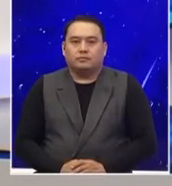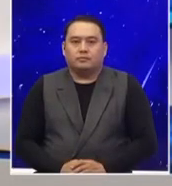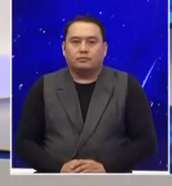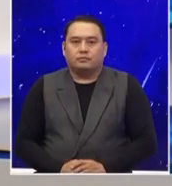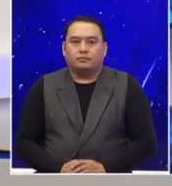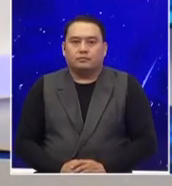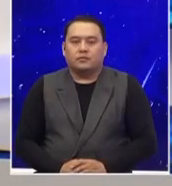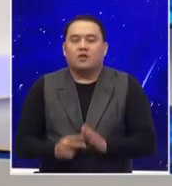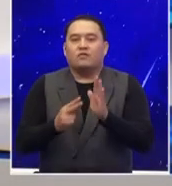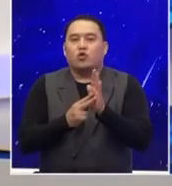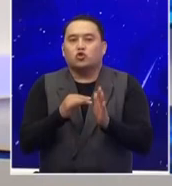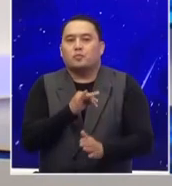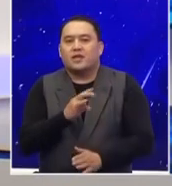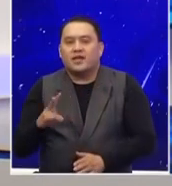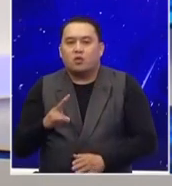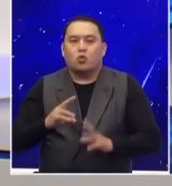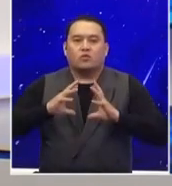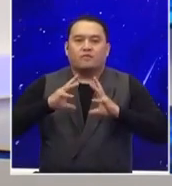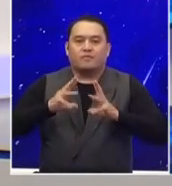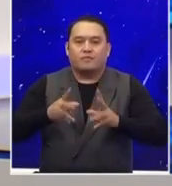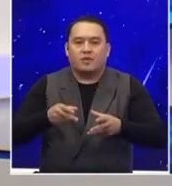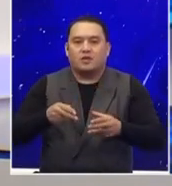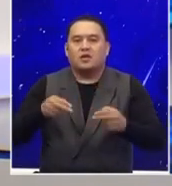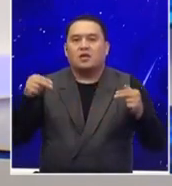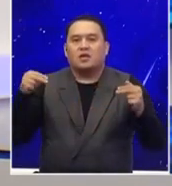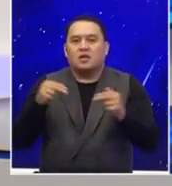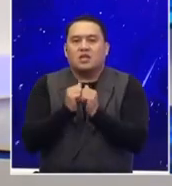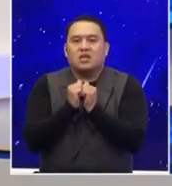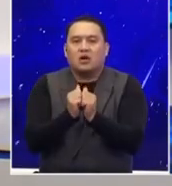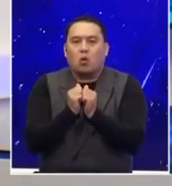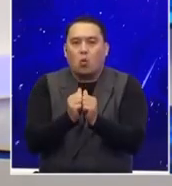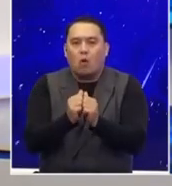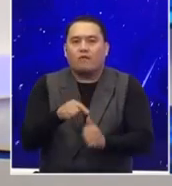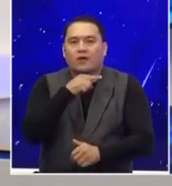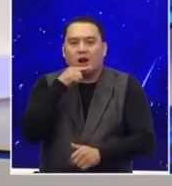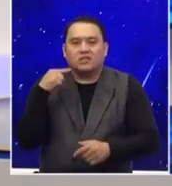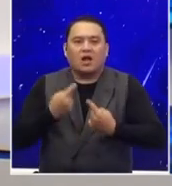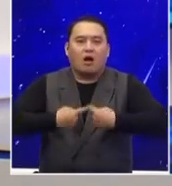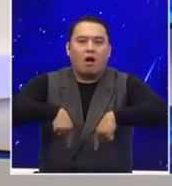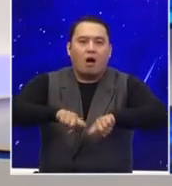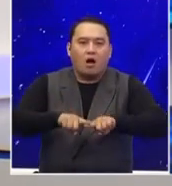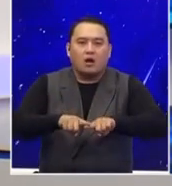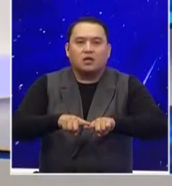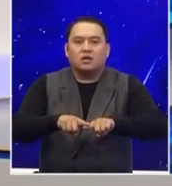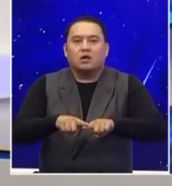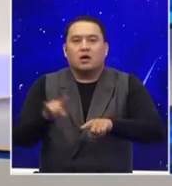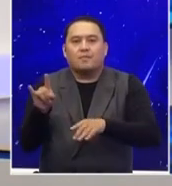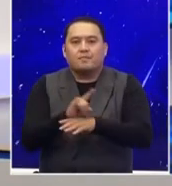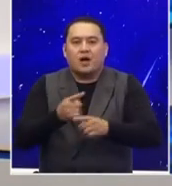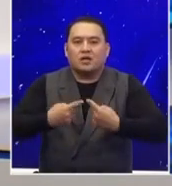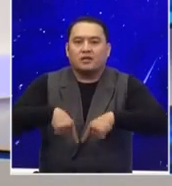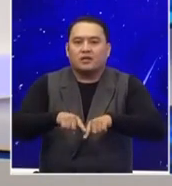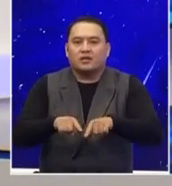Около 8 миллионов человек во всем мире являются свидетелями Иеговы. В России такие организации признаны экстремистскими, и